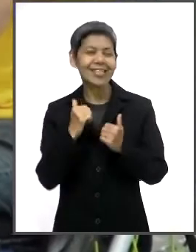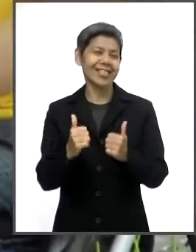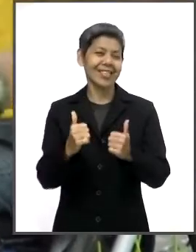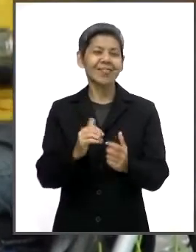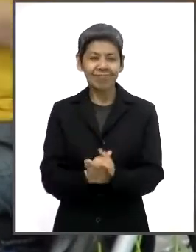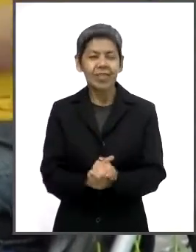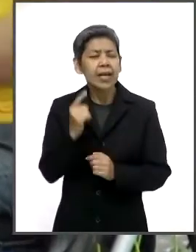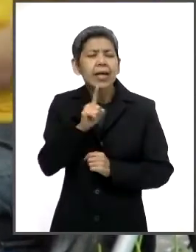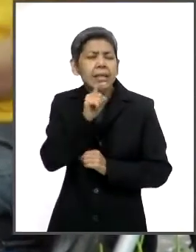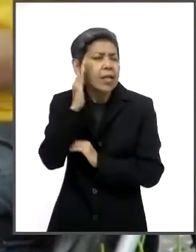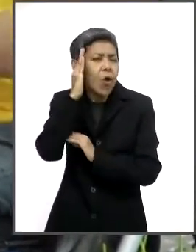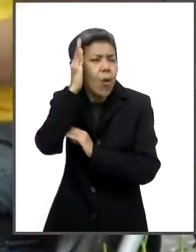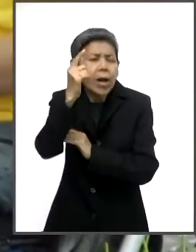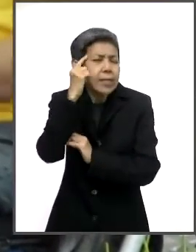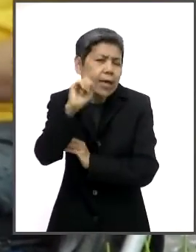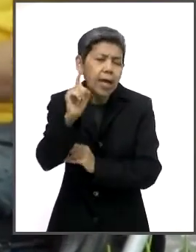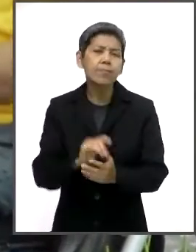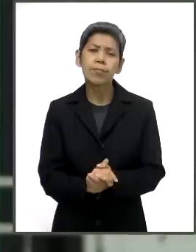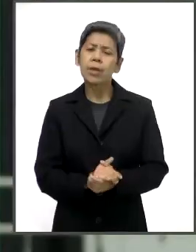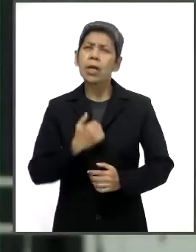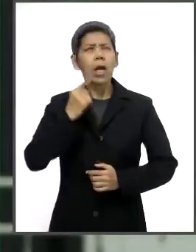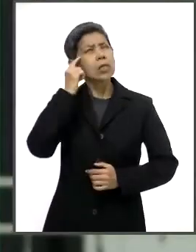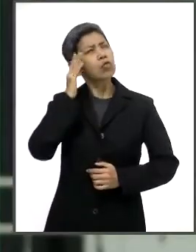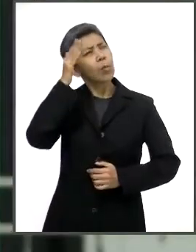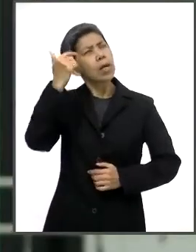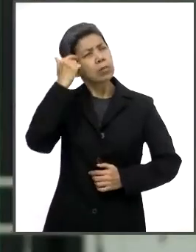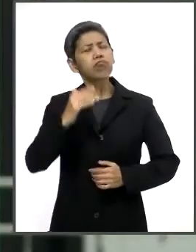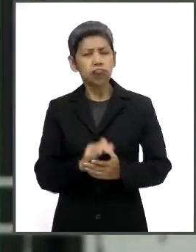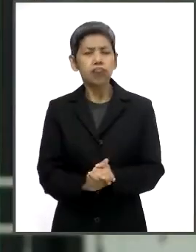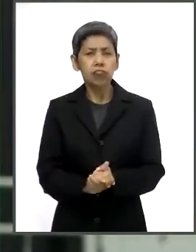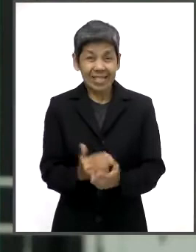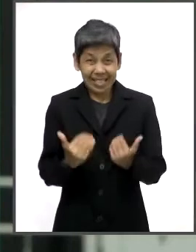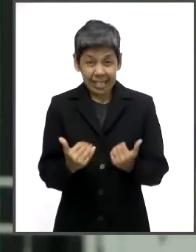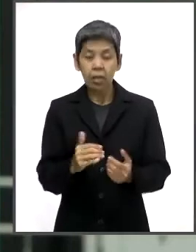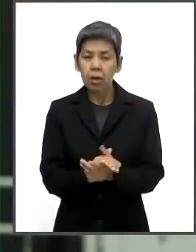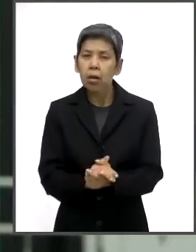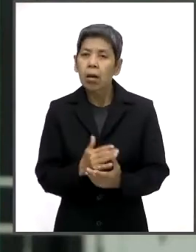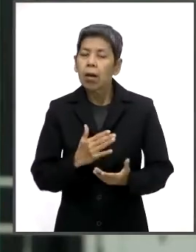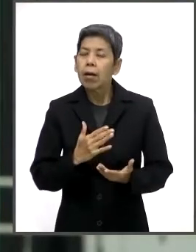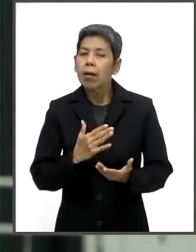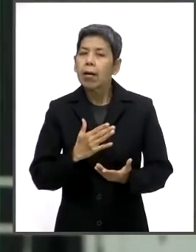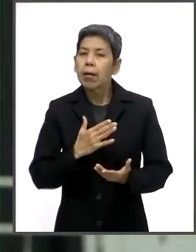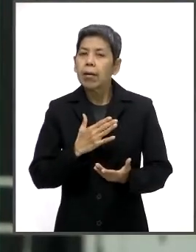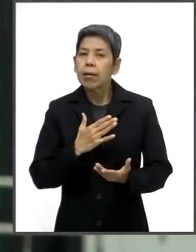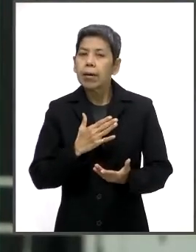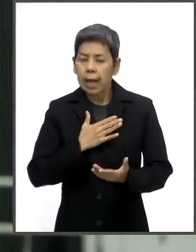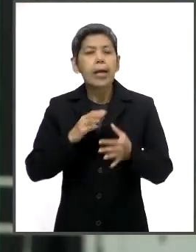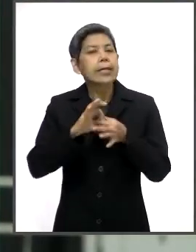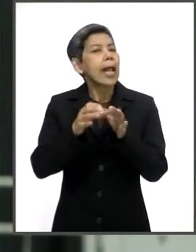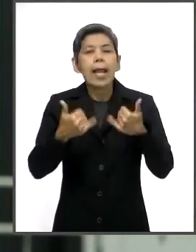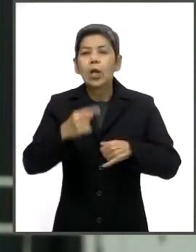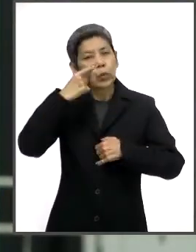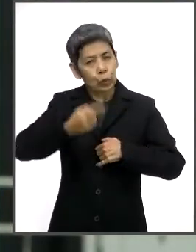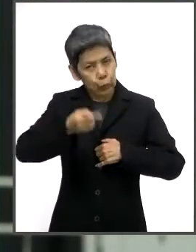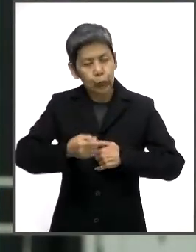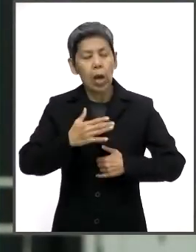ษาด้วยอนาคตพี่แววางแผนยังไงต่ออ นาคตของพี่ก็ตอนนี้ณเวลานี้ก็เล่นกีฬาเห